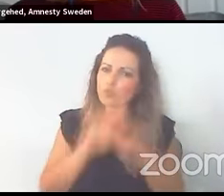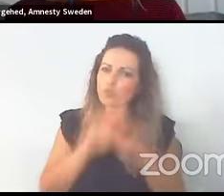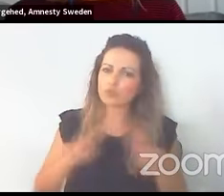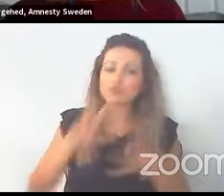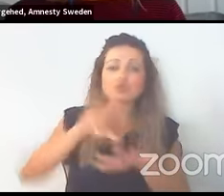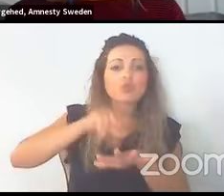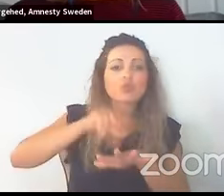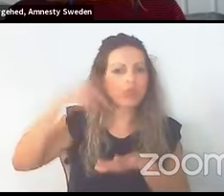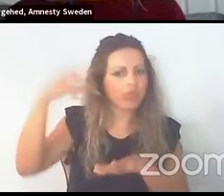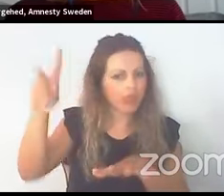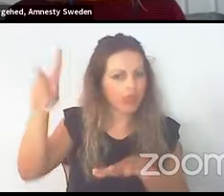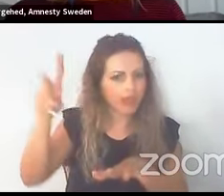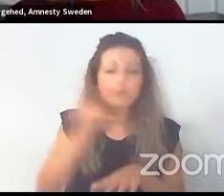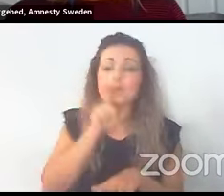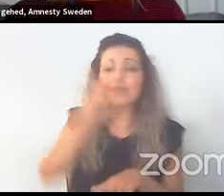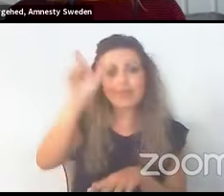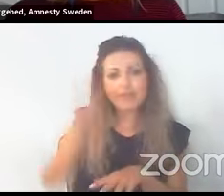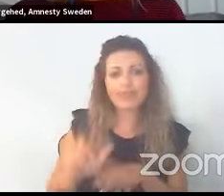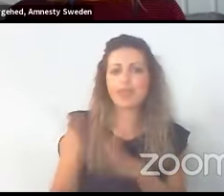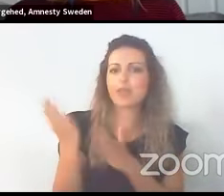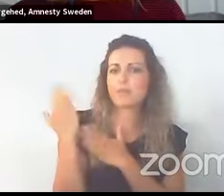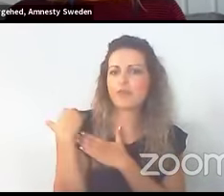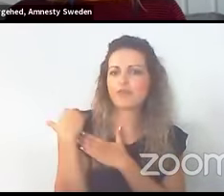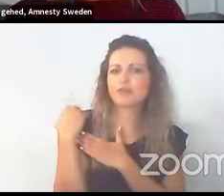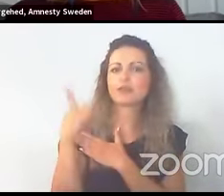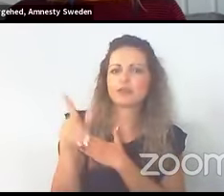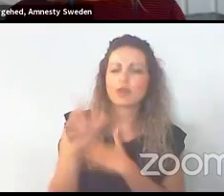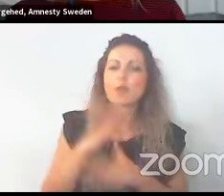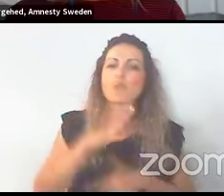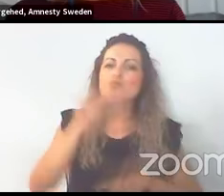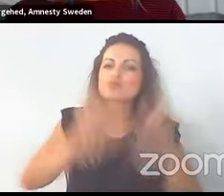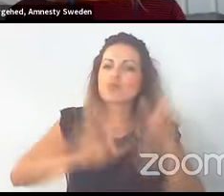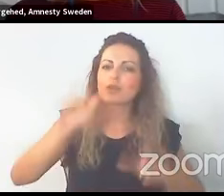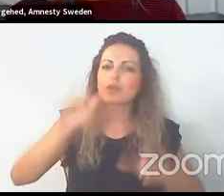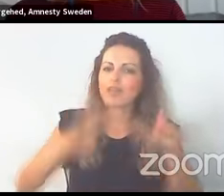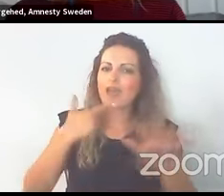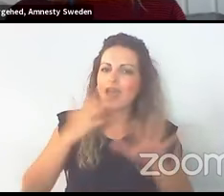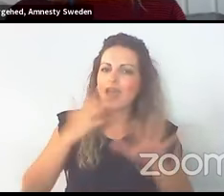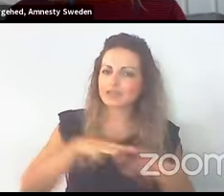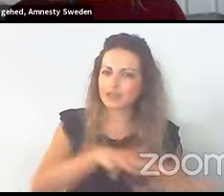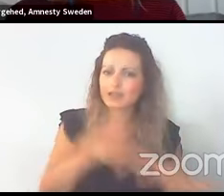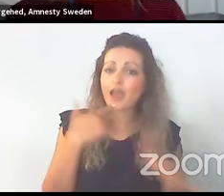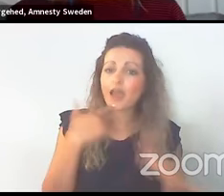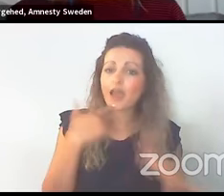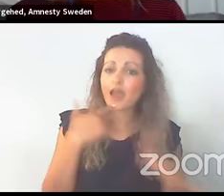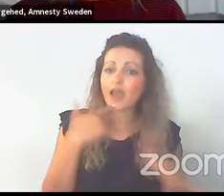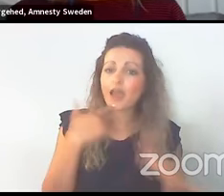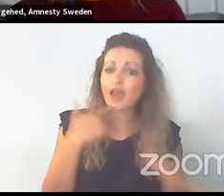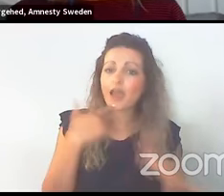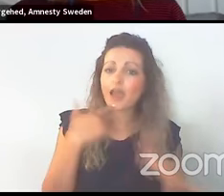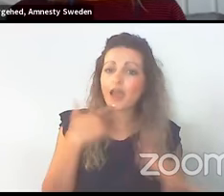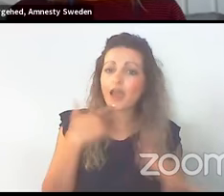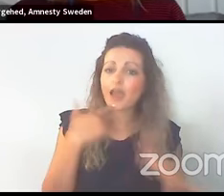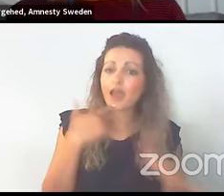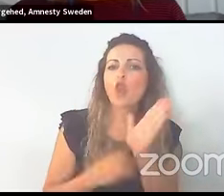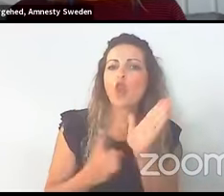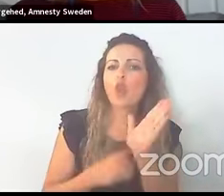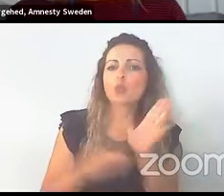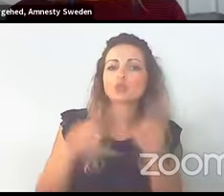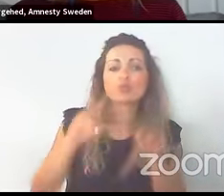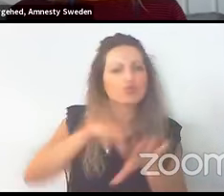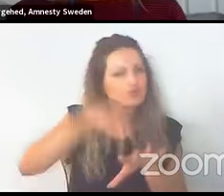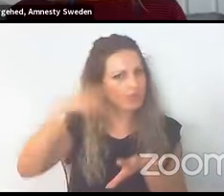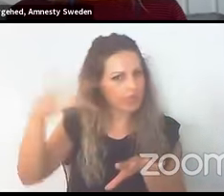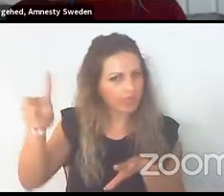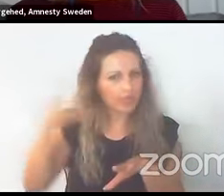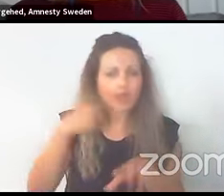Ήταν μάλιστα υπεύθυνη για την πολυετή εκστρατεία με αίτημα την αλλαγή του νομικού ορισμού του βιασμού στη Σουηδία, που ψηφίστηκε από το